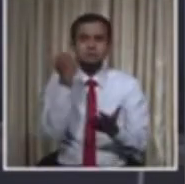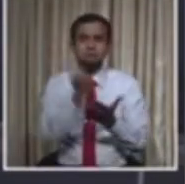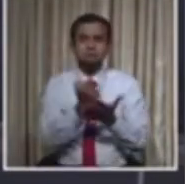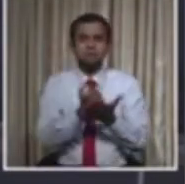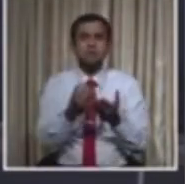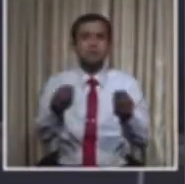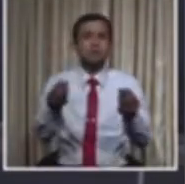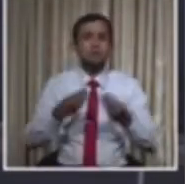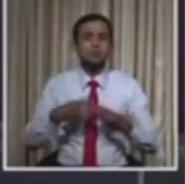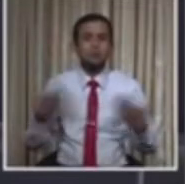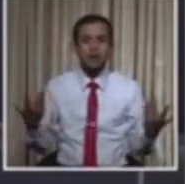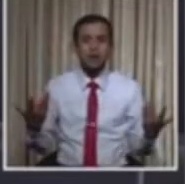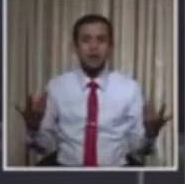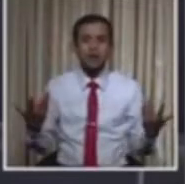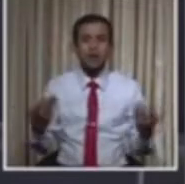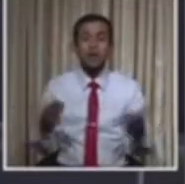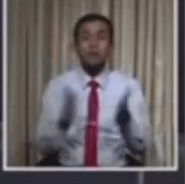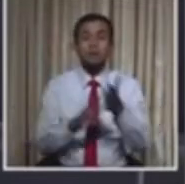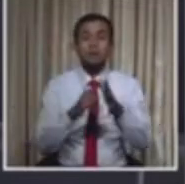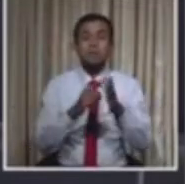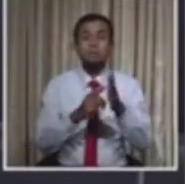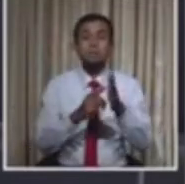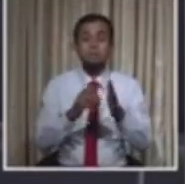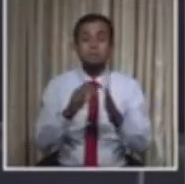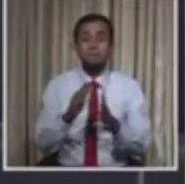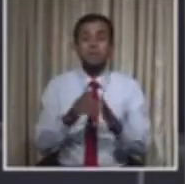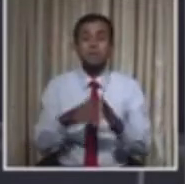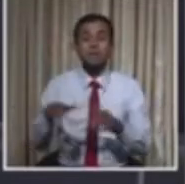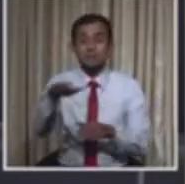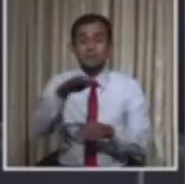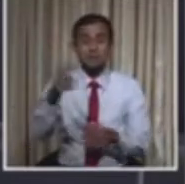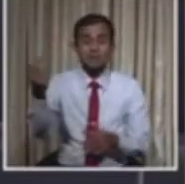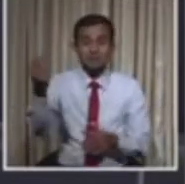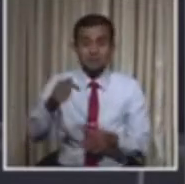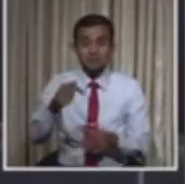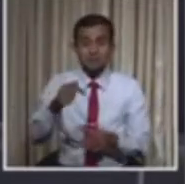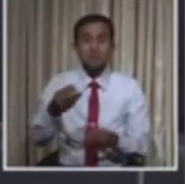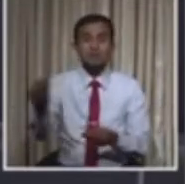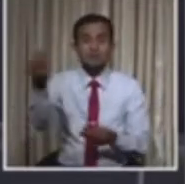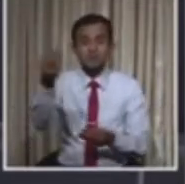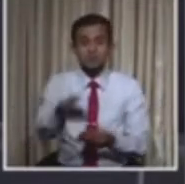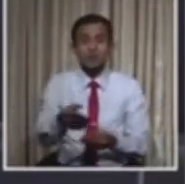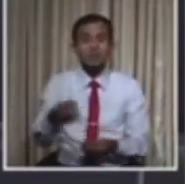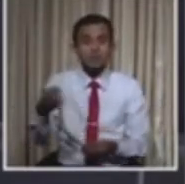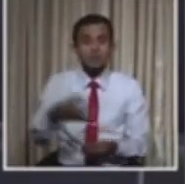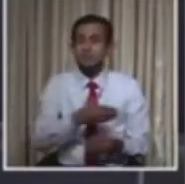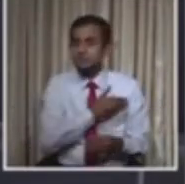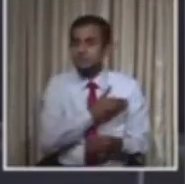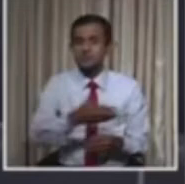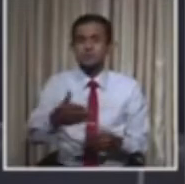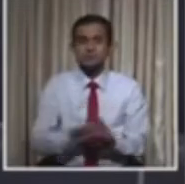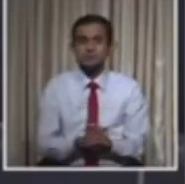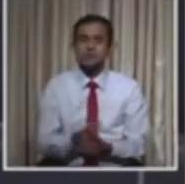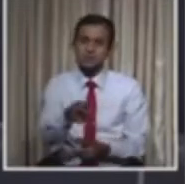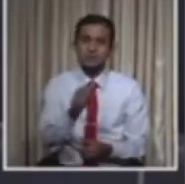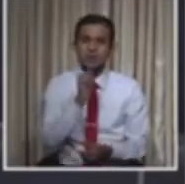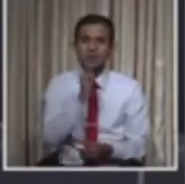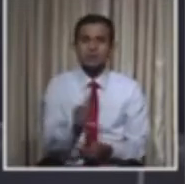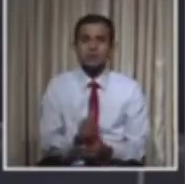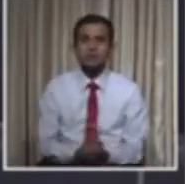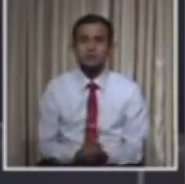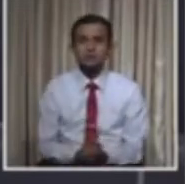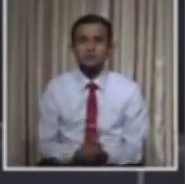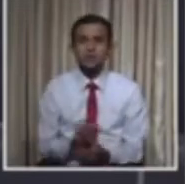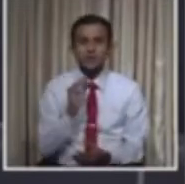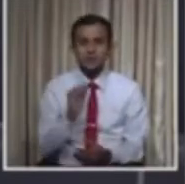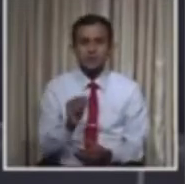දුන්නේ නැහැ සභානායකතුමා සමරසිංහ ඇමතිතුමා සභාවට ඉදිරිපත් කරන දවස දක්වා මේක තමයි ඇත්ත